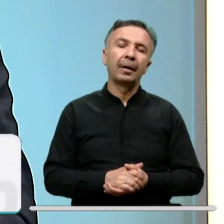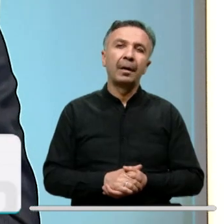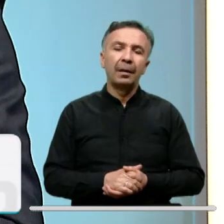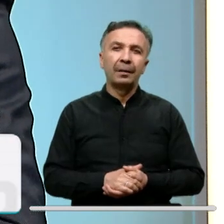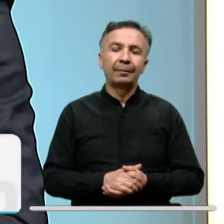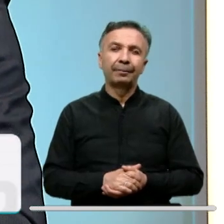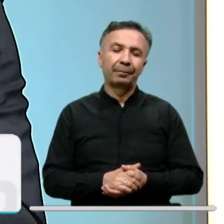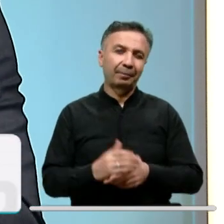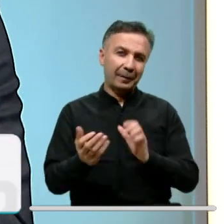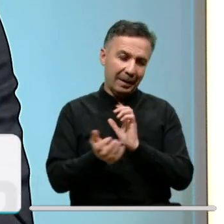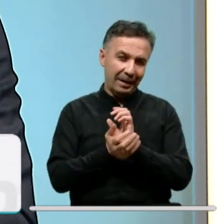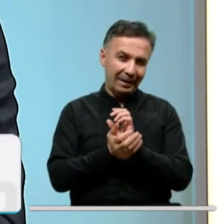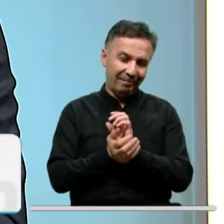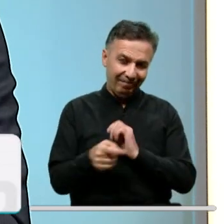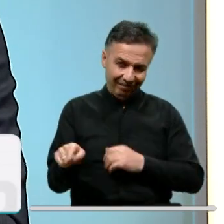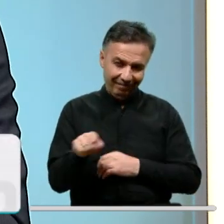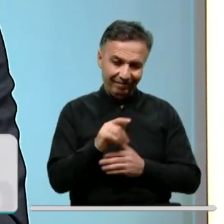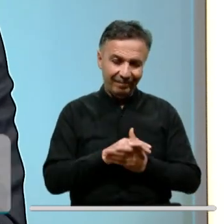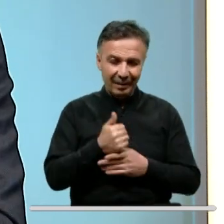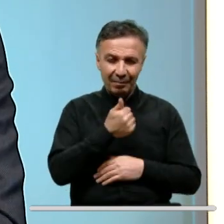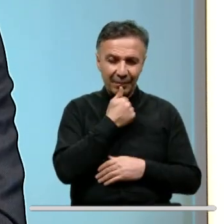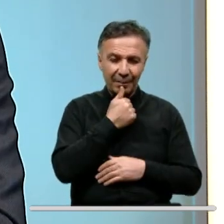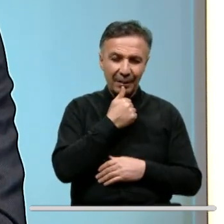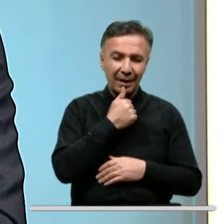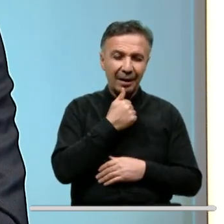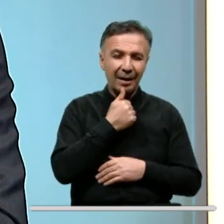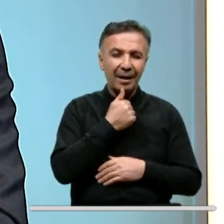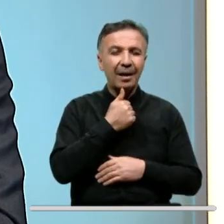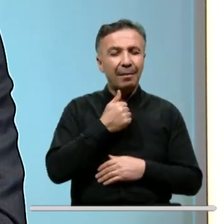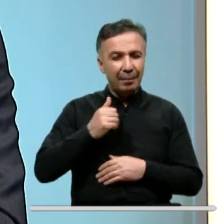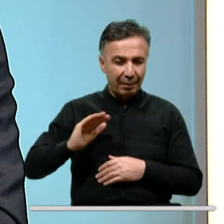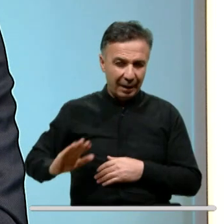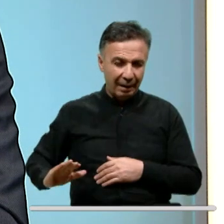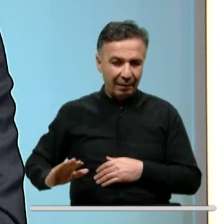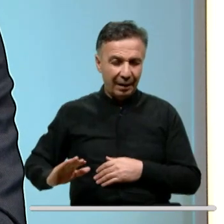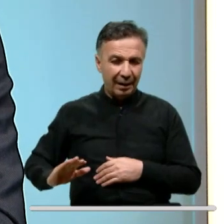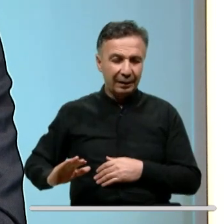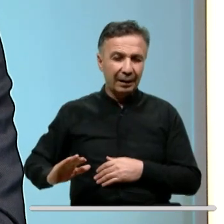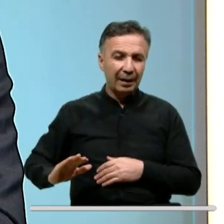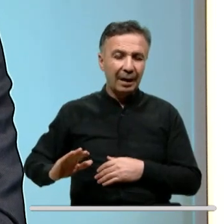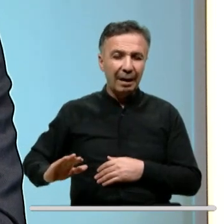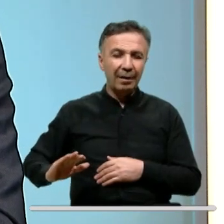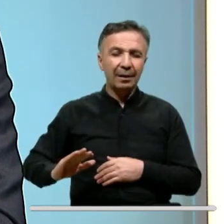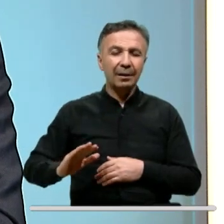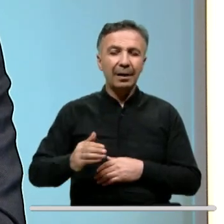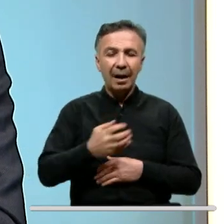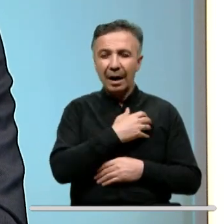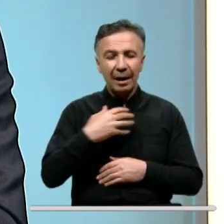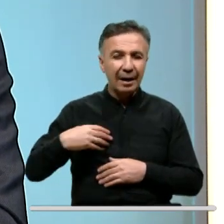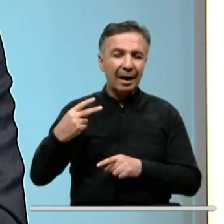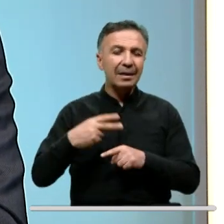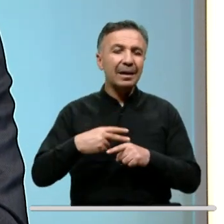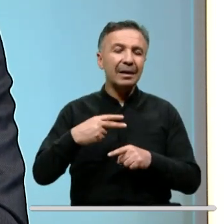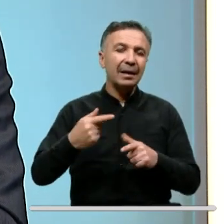aile bireyleri. Yani baba evlada, evlat babaya, anneye zekat fitri vermez.